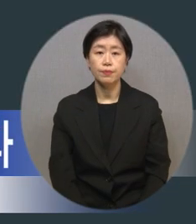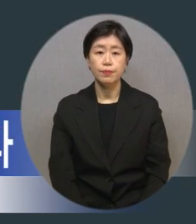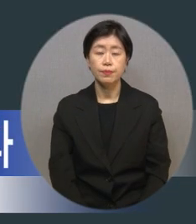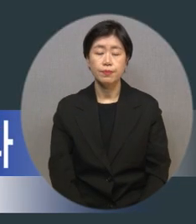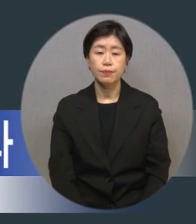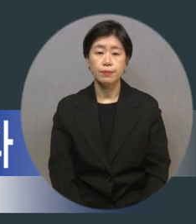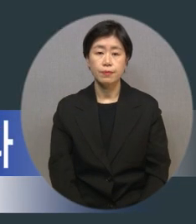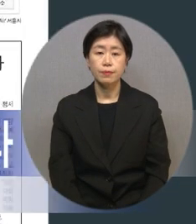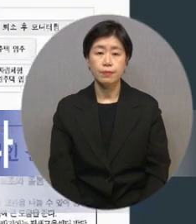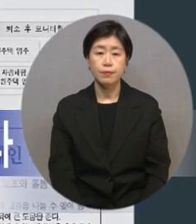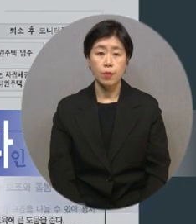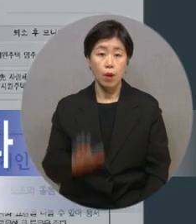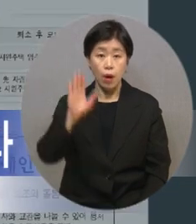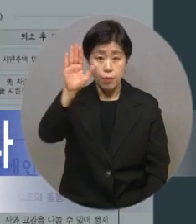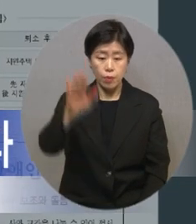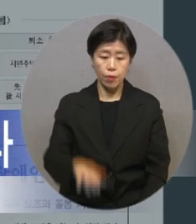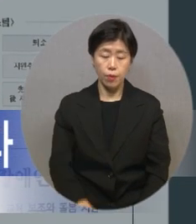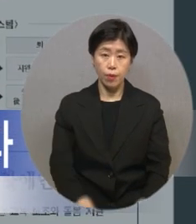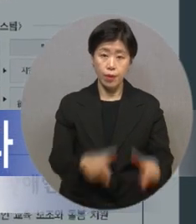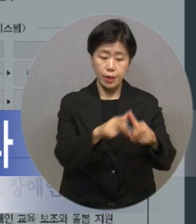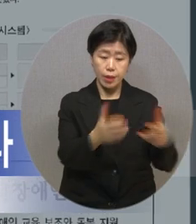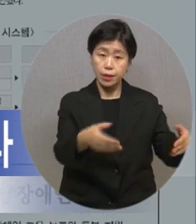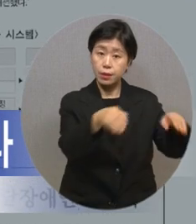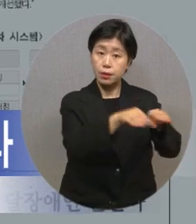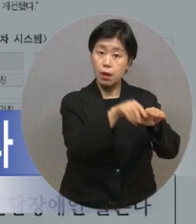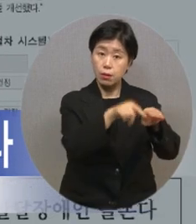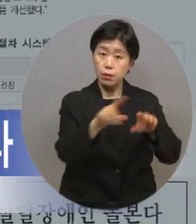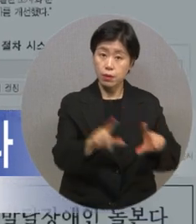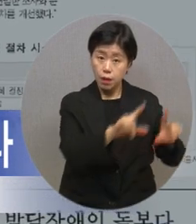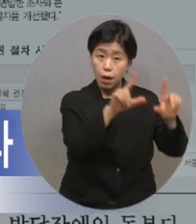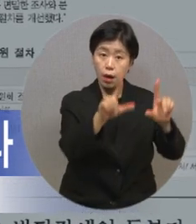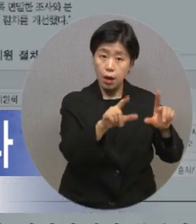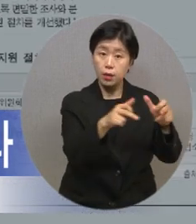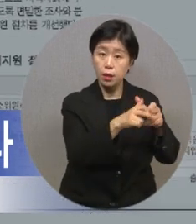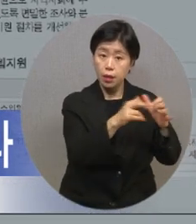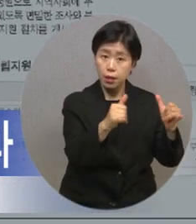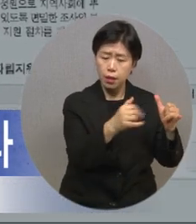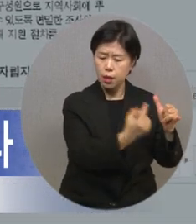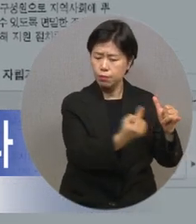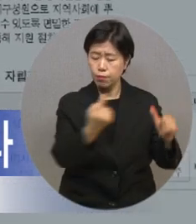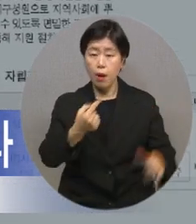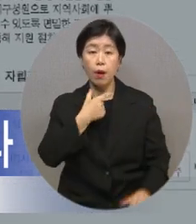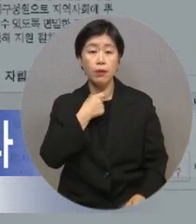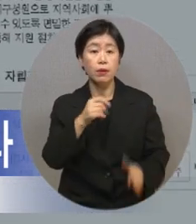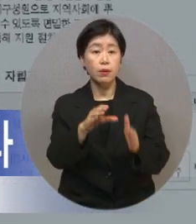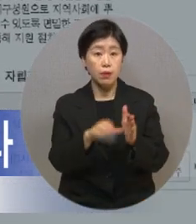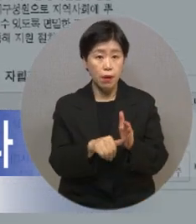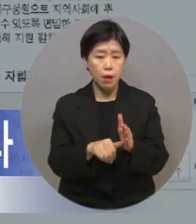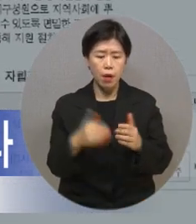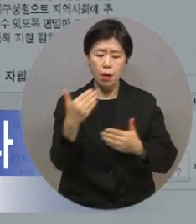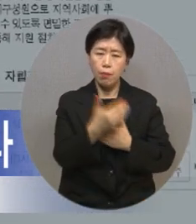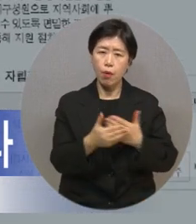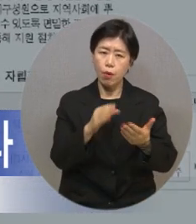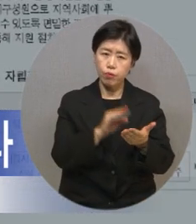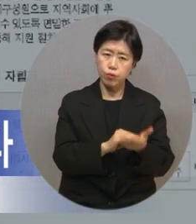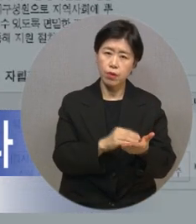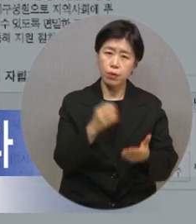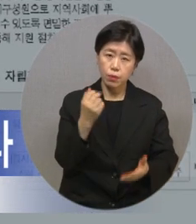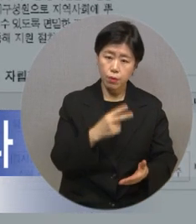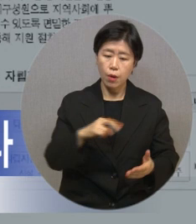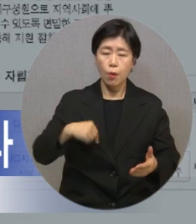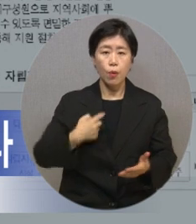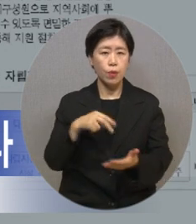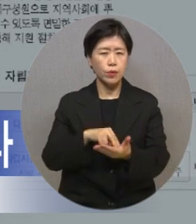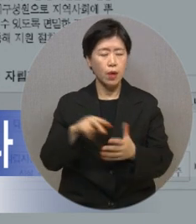면입니다 앞으로는 시설에서 생활하는 장애인이 자립을 희망하는 경우 건강 상태를 비롯해 자립